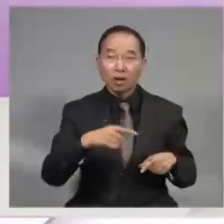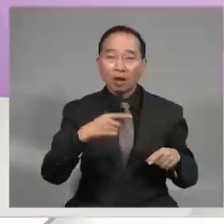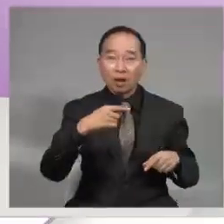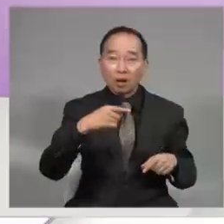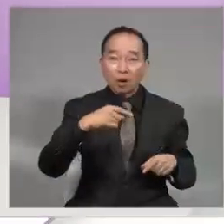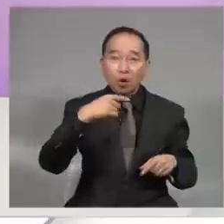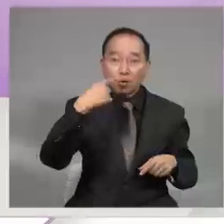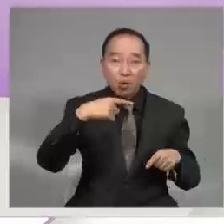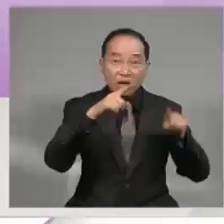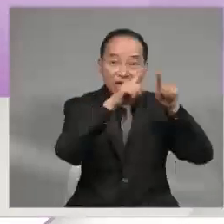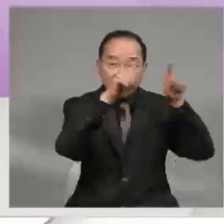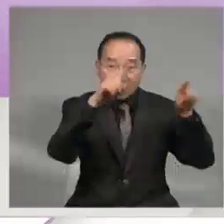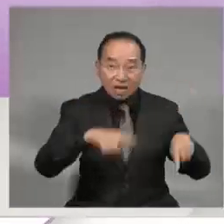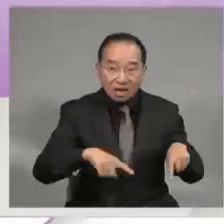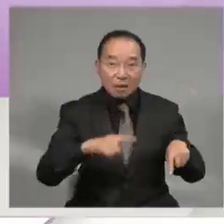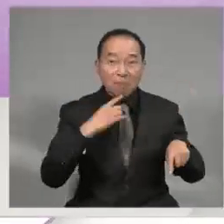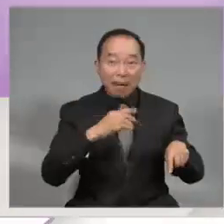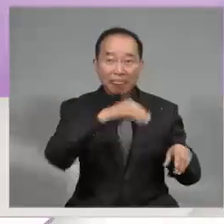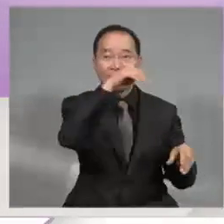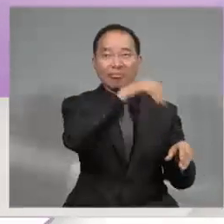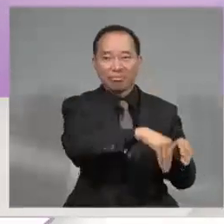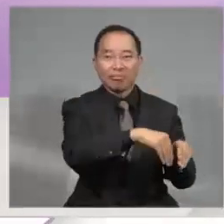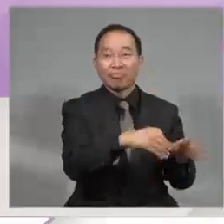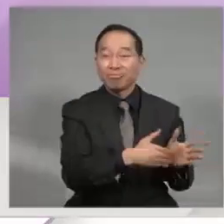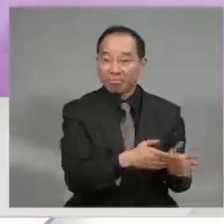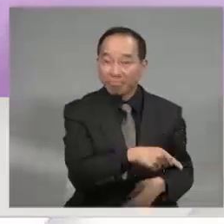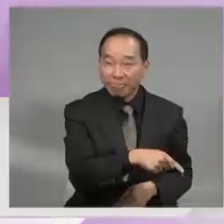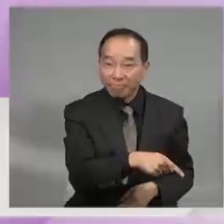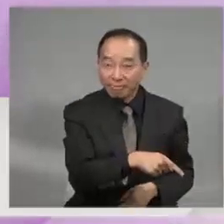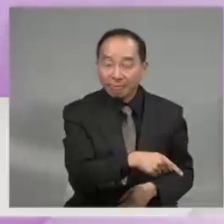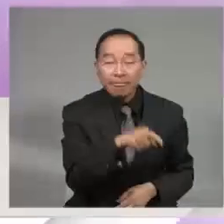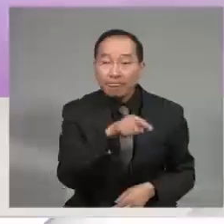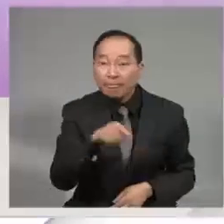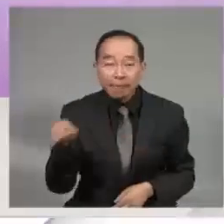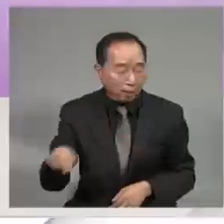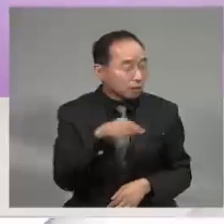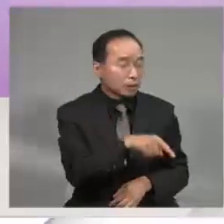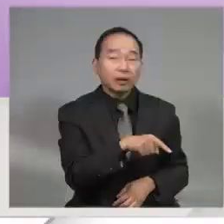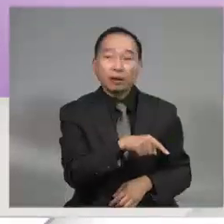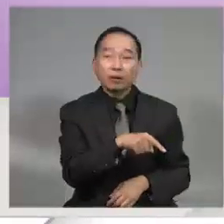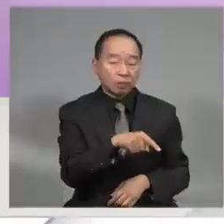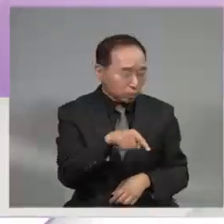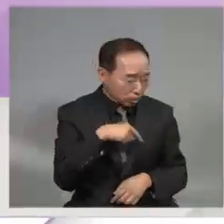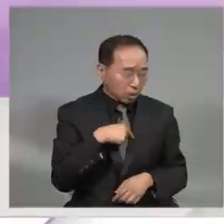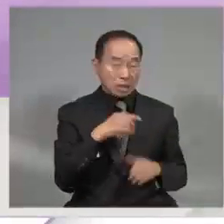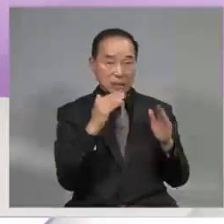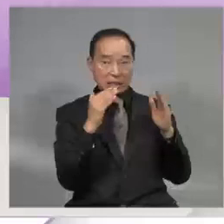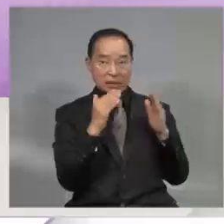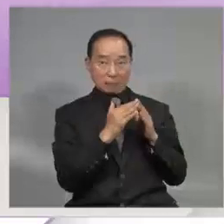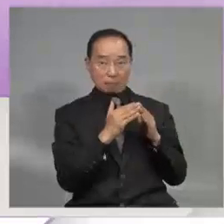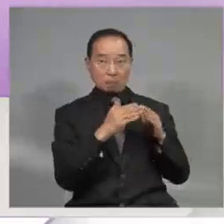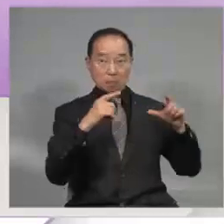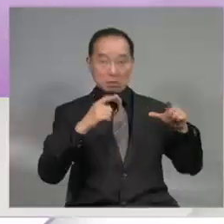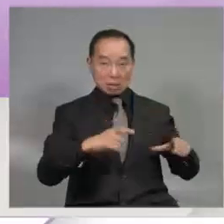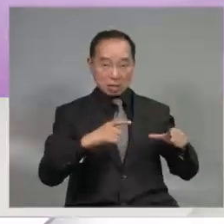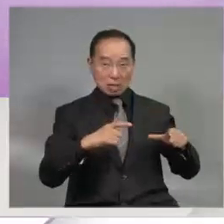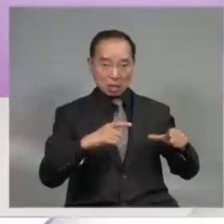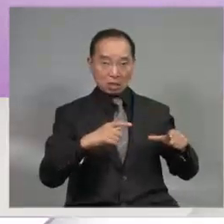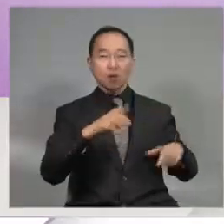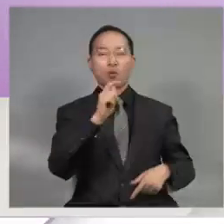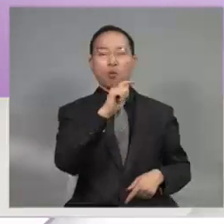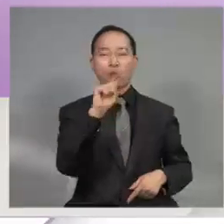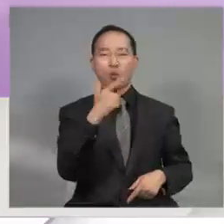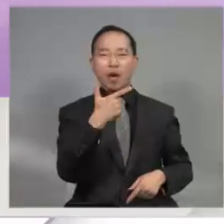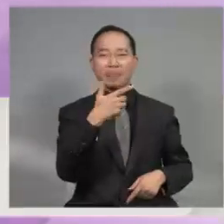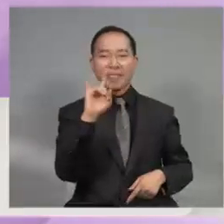그 사전 투표소가 있는 구시군 거기 관할 구시군 지역에 거주하시는 분들은 관내 선거인이 되시는 거고요. 네. 그